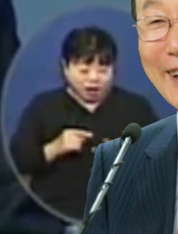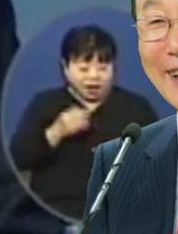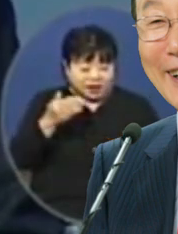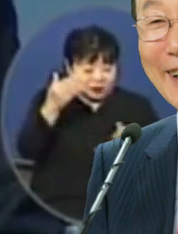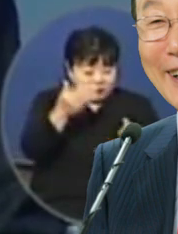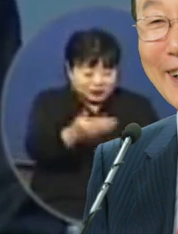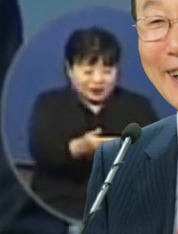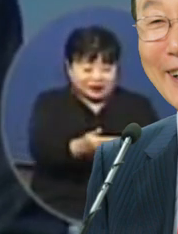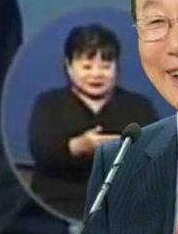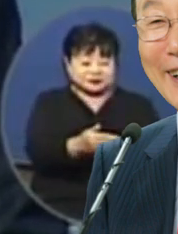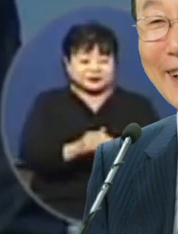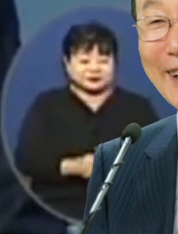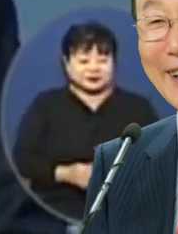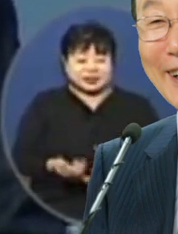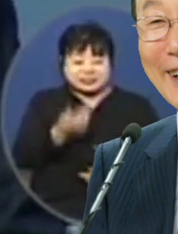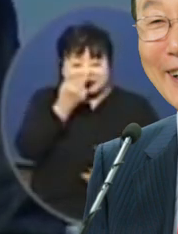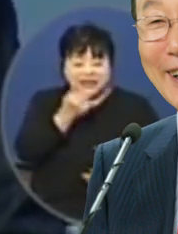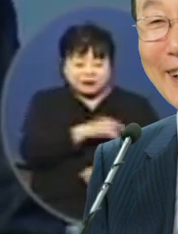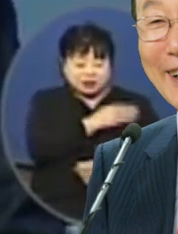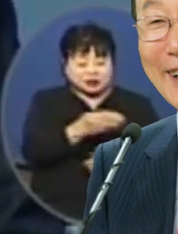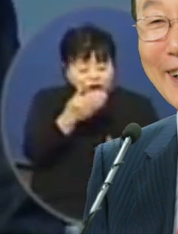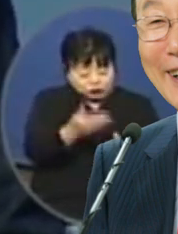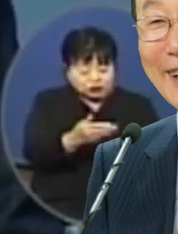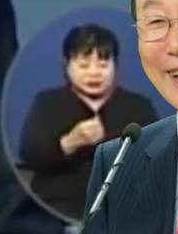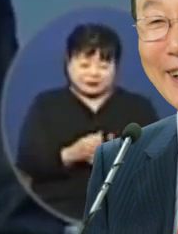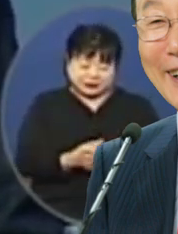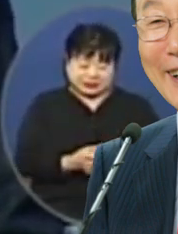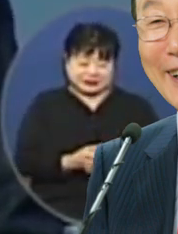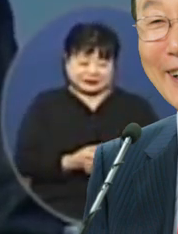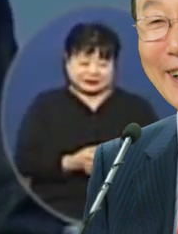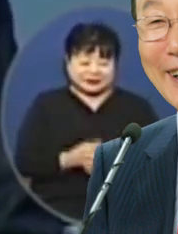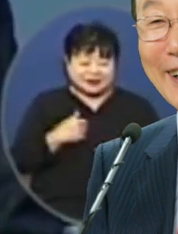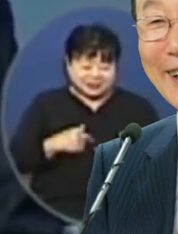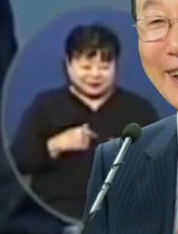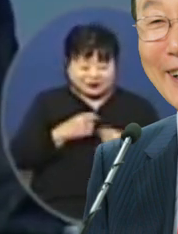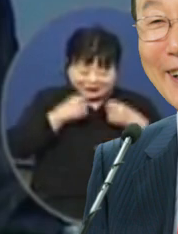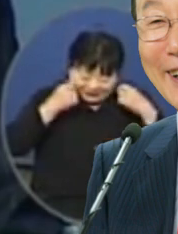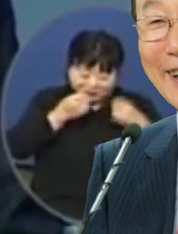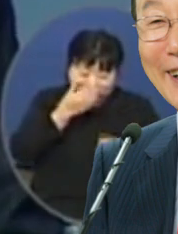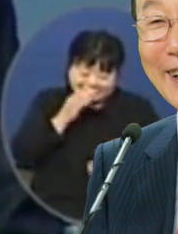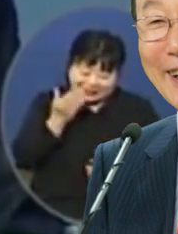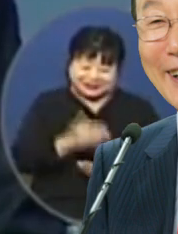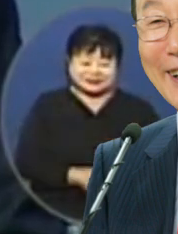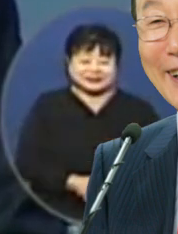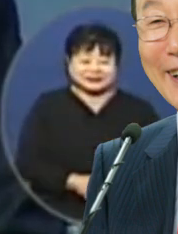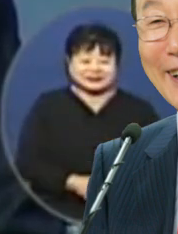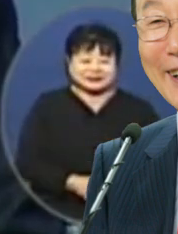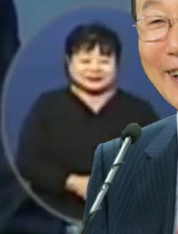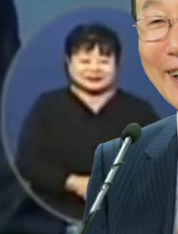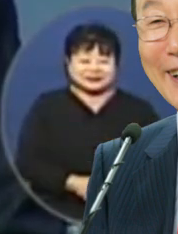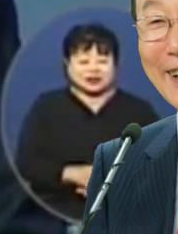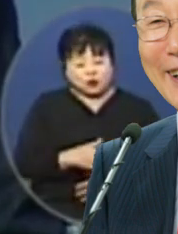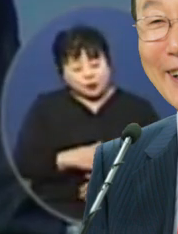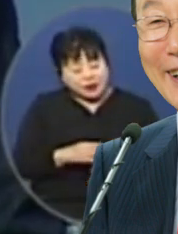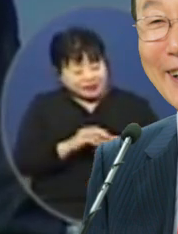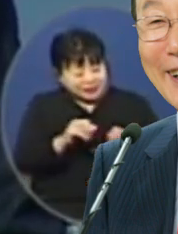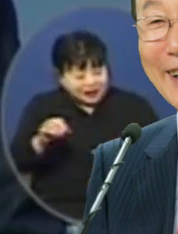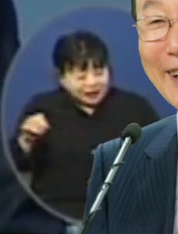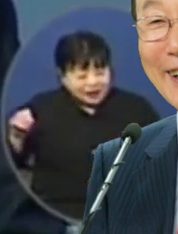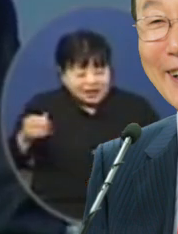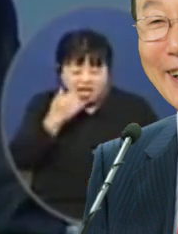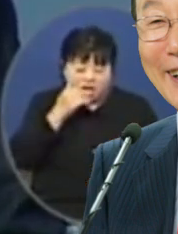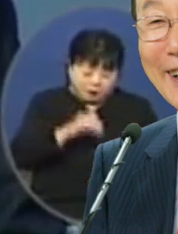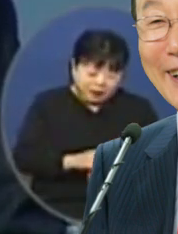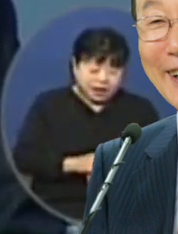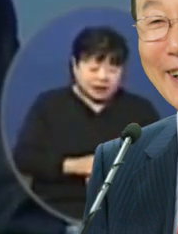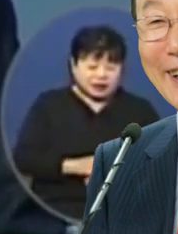여러분에게 그러한 생명의 능력을 주시기 때문에 기뻐하고 즐거워할 수가 있는 것입니다. 곤비한 땅에 바위 그늘